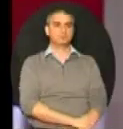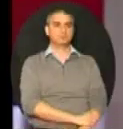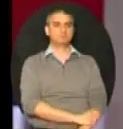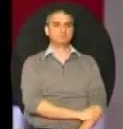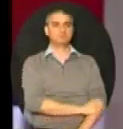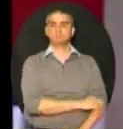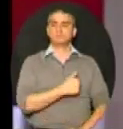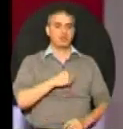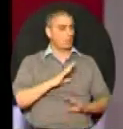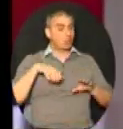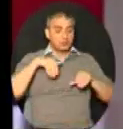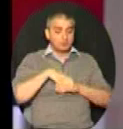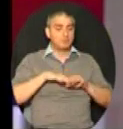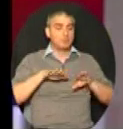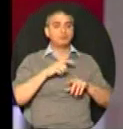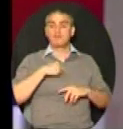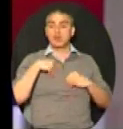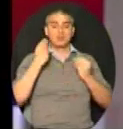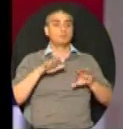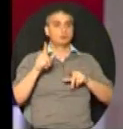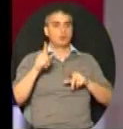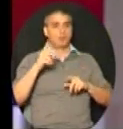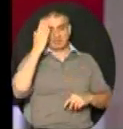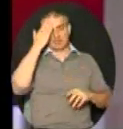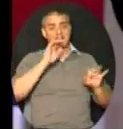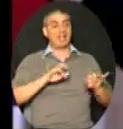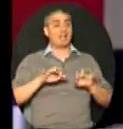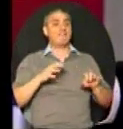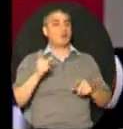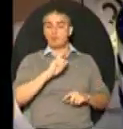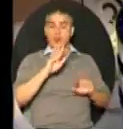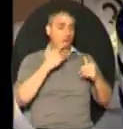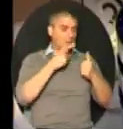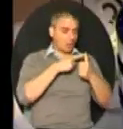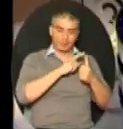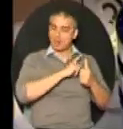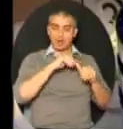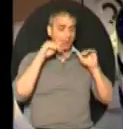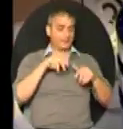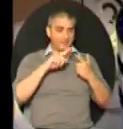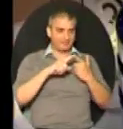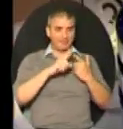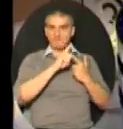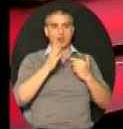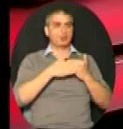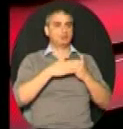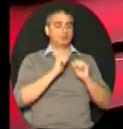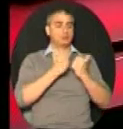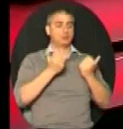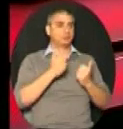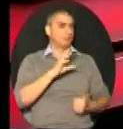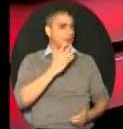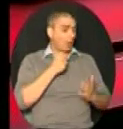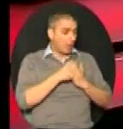אנחנו לא נשב בממשלה ולא ניתן לממשלה שתכיר ברפורמים. לא בכותל, לא במקוואות ולא בנישואים וגירושים. אם